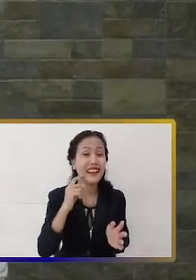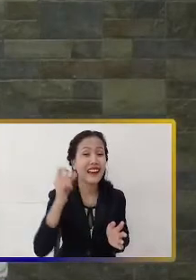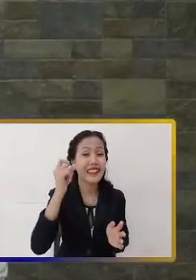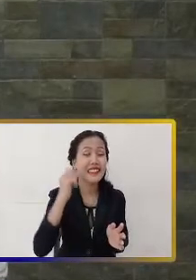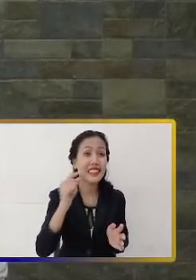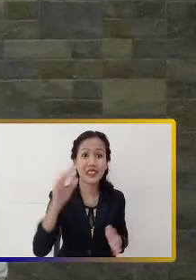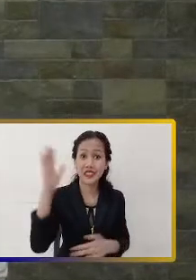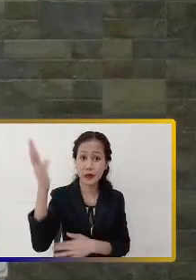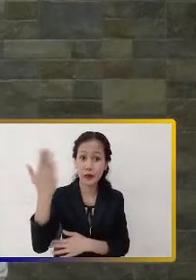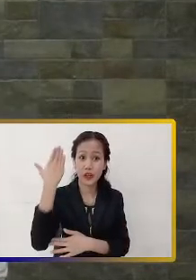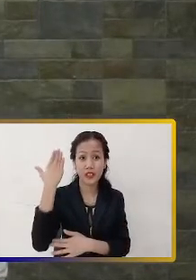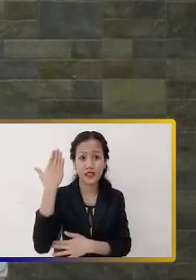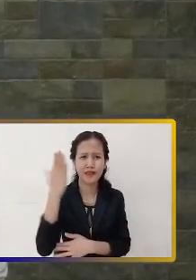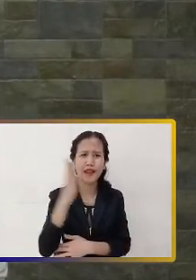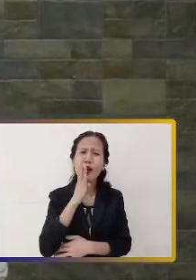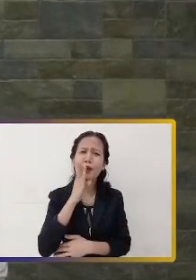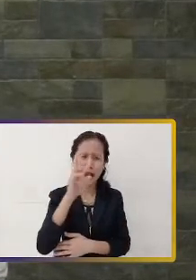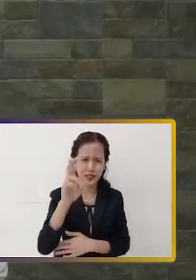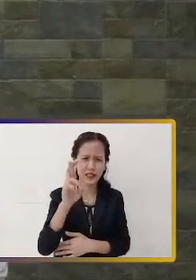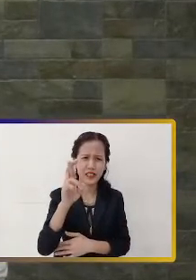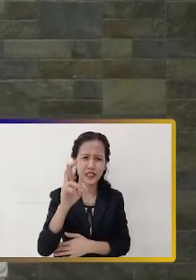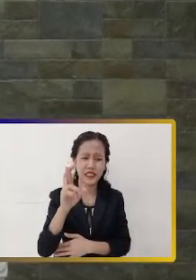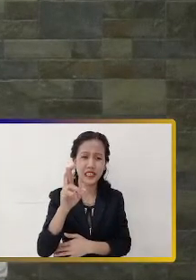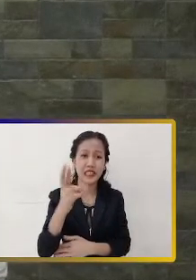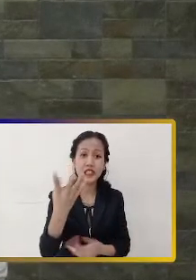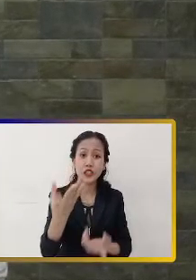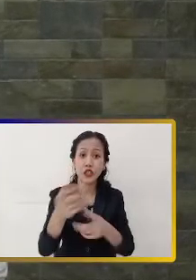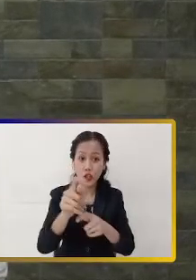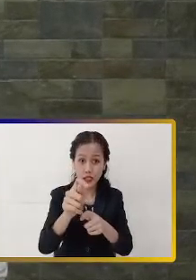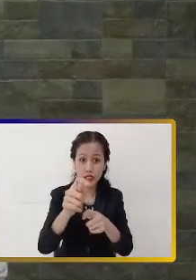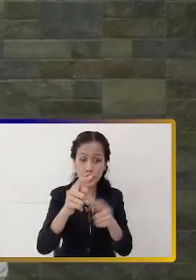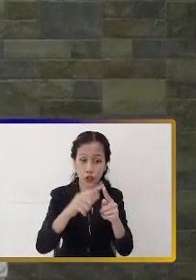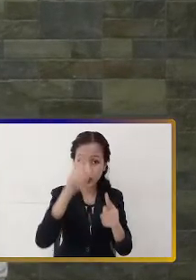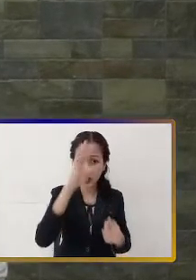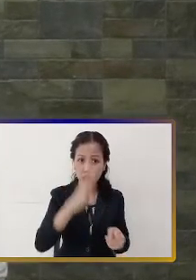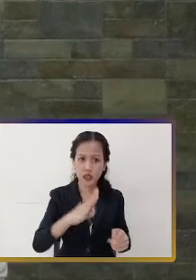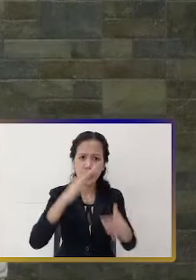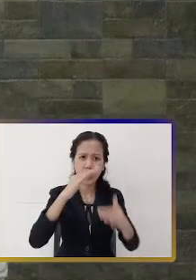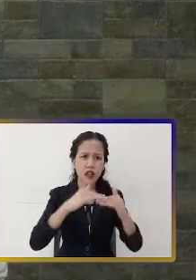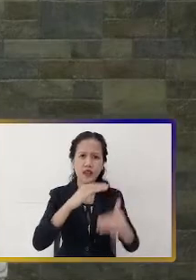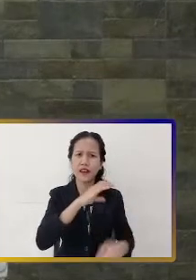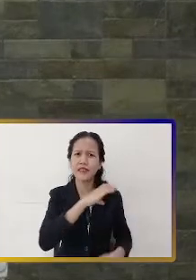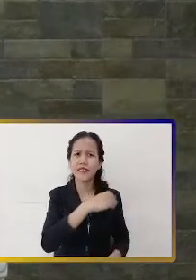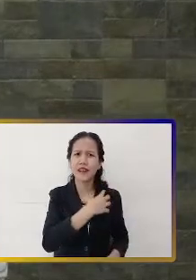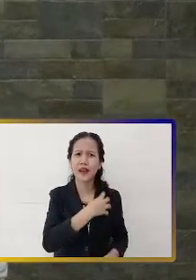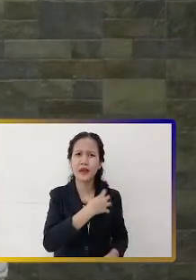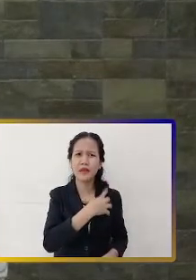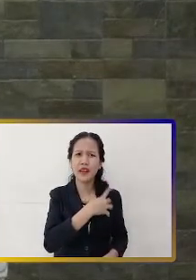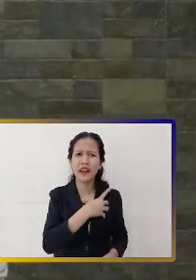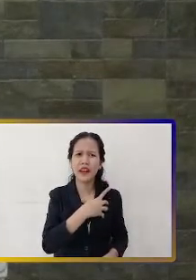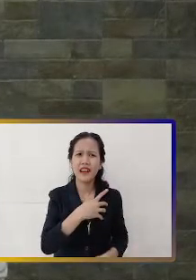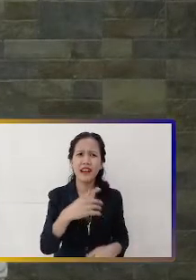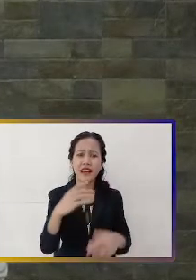complain. Ngayon, we have so much to claim. Woo!